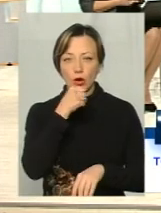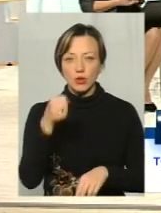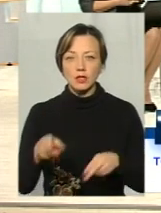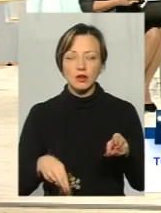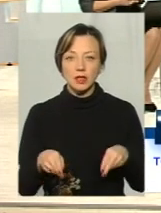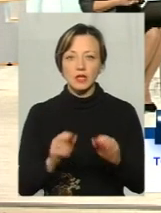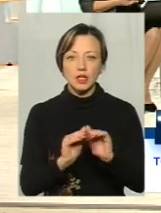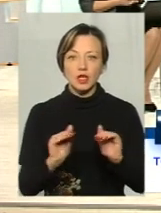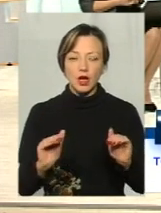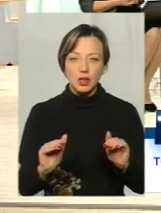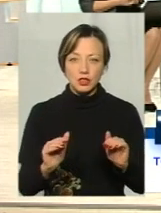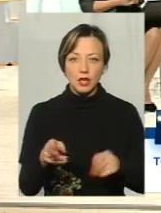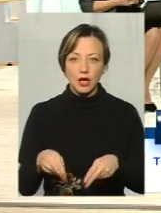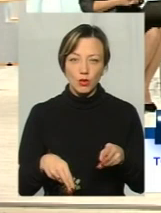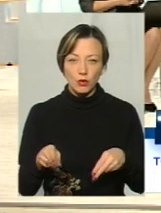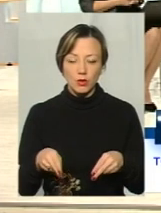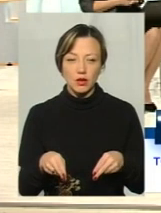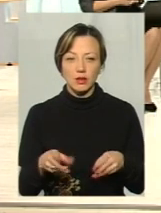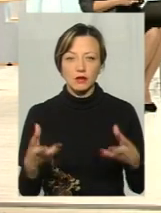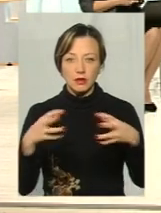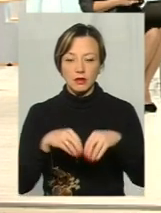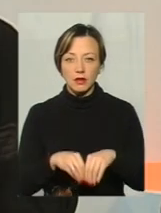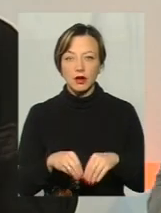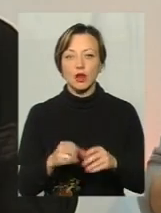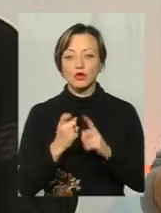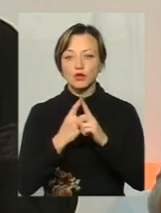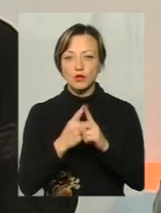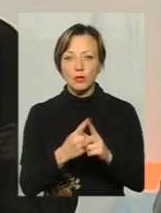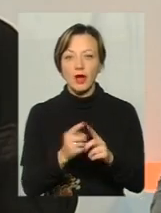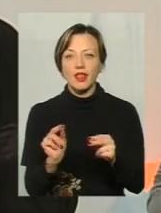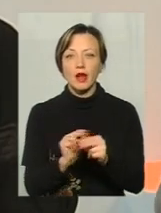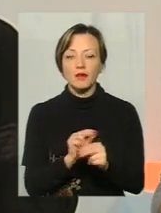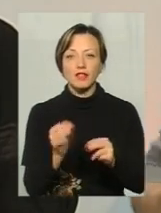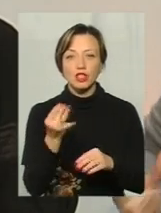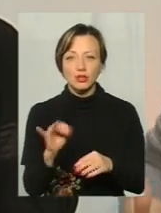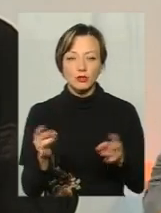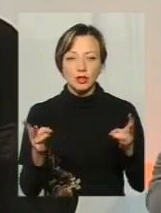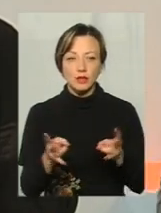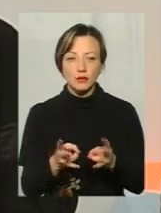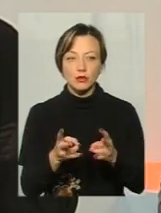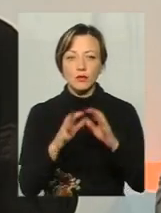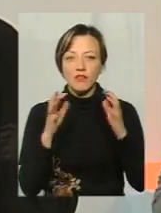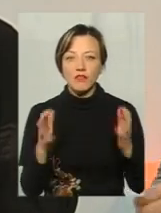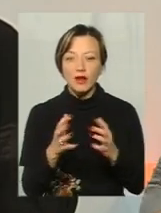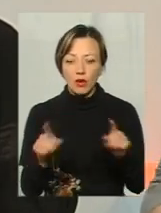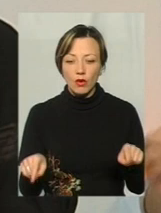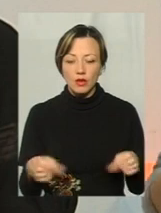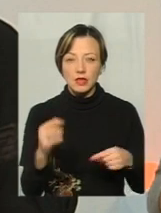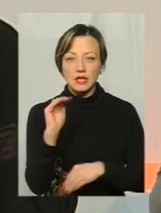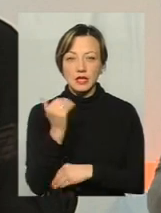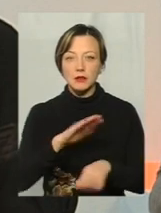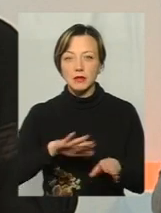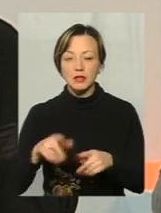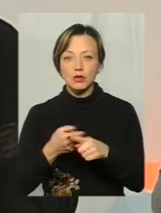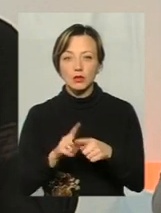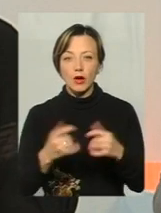хірурги, дитячі онкологи, хірурги, так, то вже супровід терапевтичний, який потрібний, щоб виходити цю дитину, щоб вона після того,